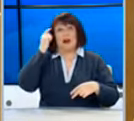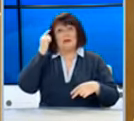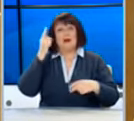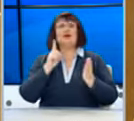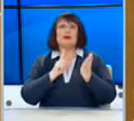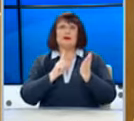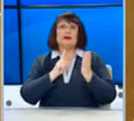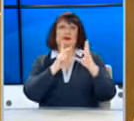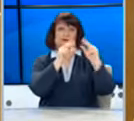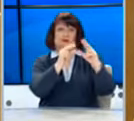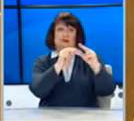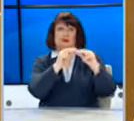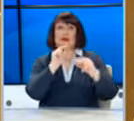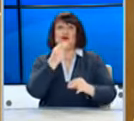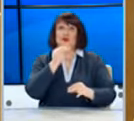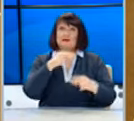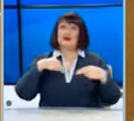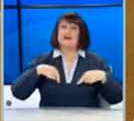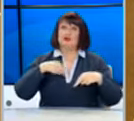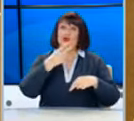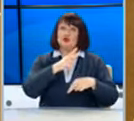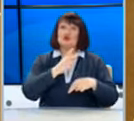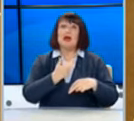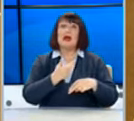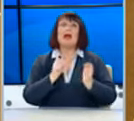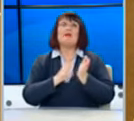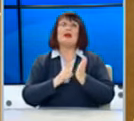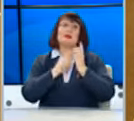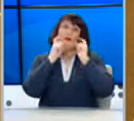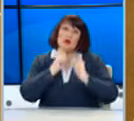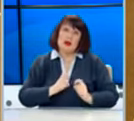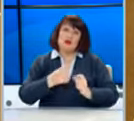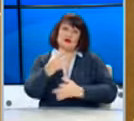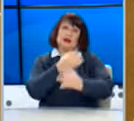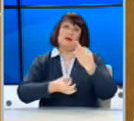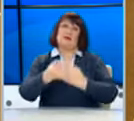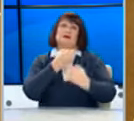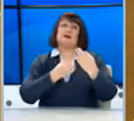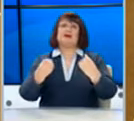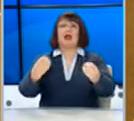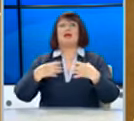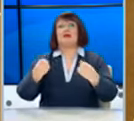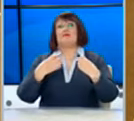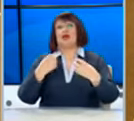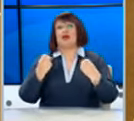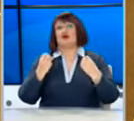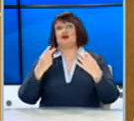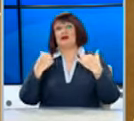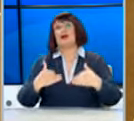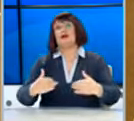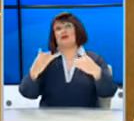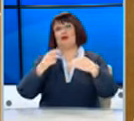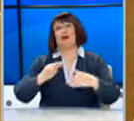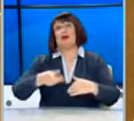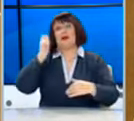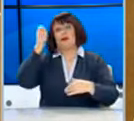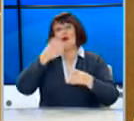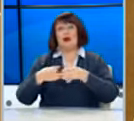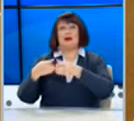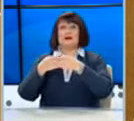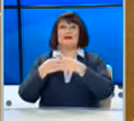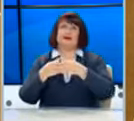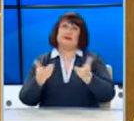είναι στον πυρήνα των υποχρεώσεών σας να ενημερώνετε και τα κόμματα της αντιπολίτευσης